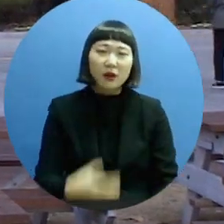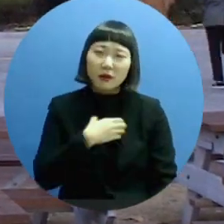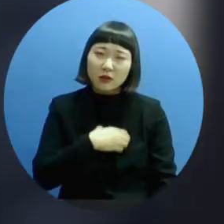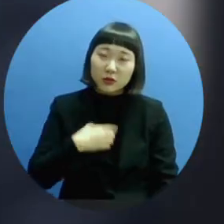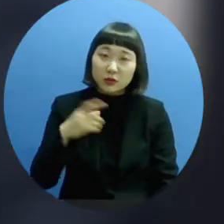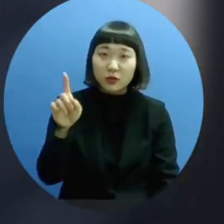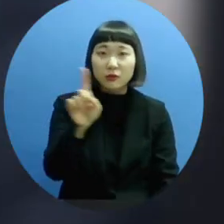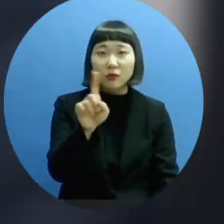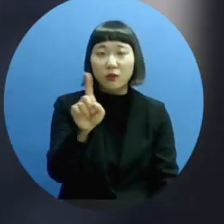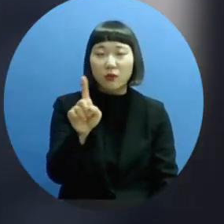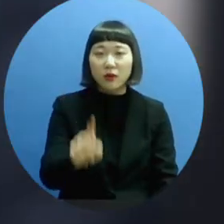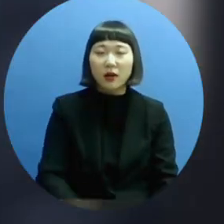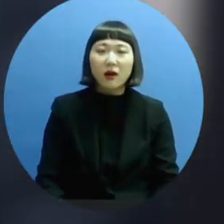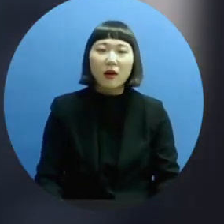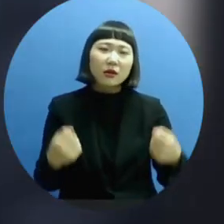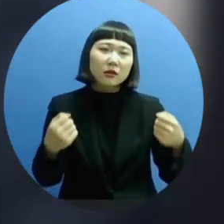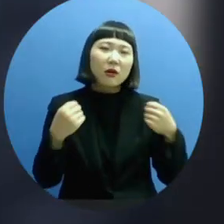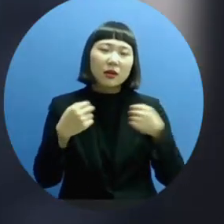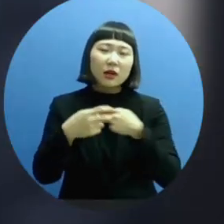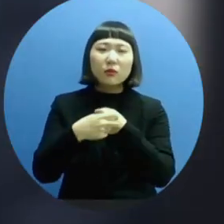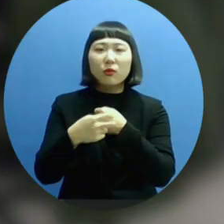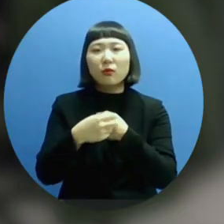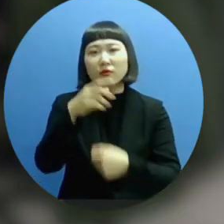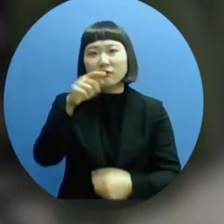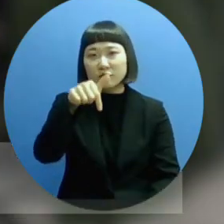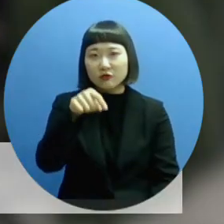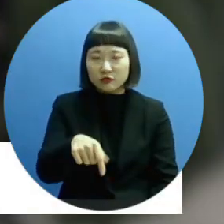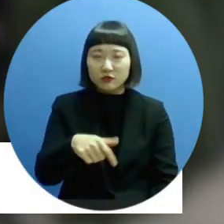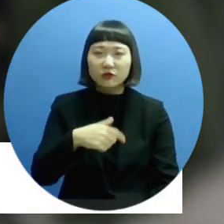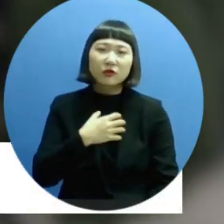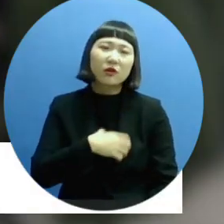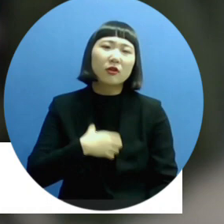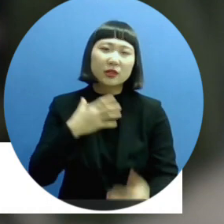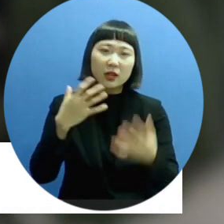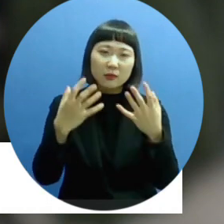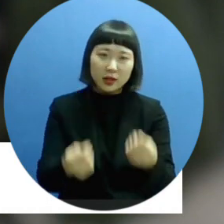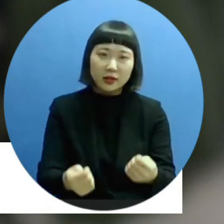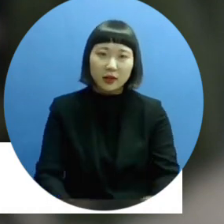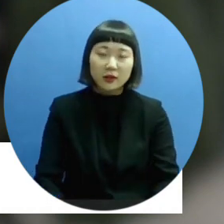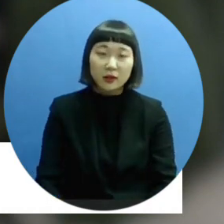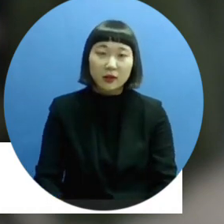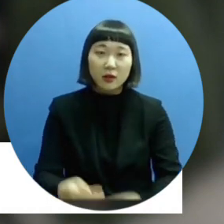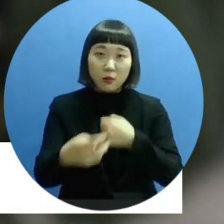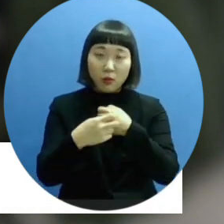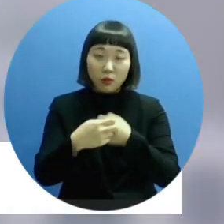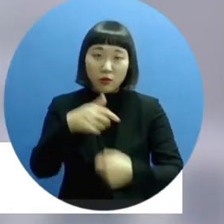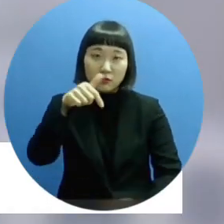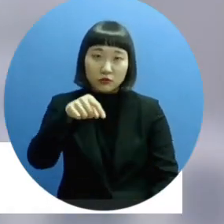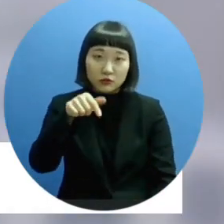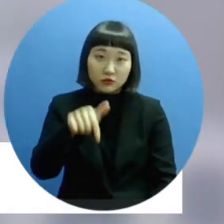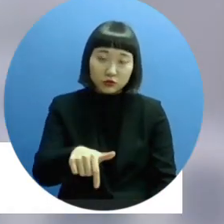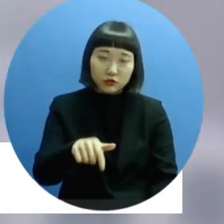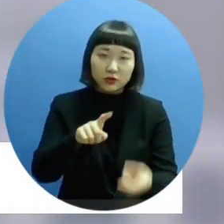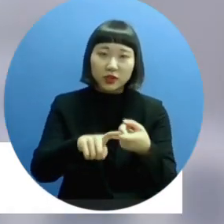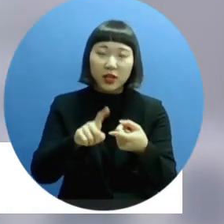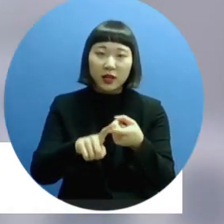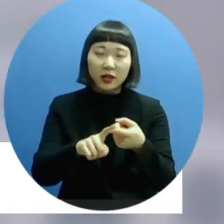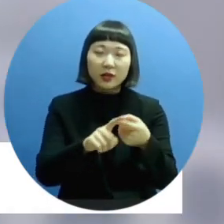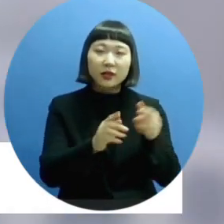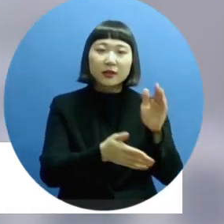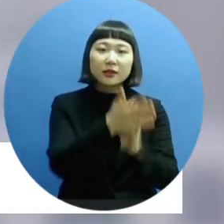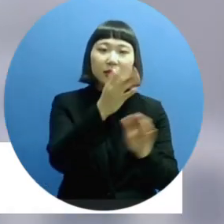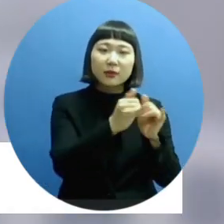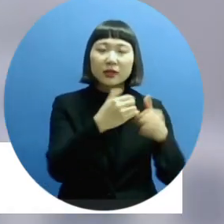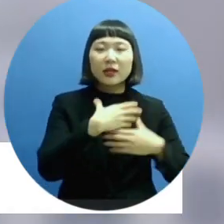건 건강보건국입니다. 보건국으로 명칭을 변경해서 시민안전본부로 이관하는 것은